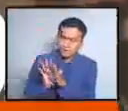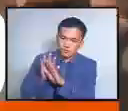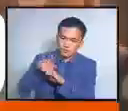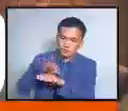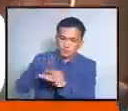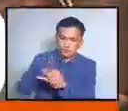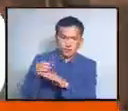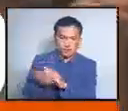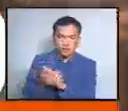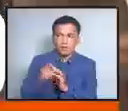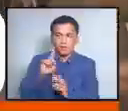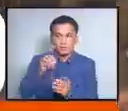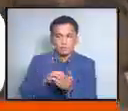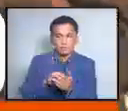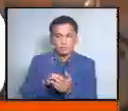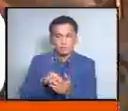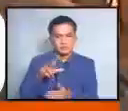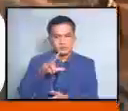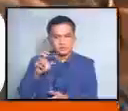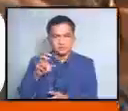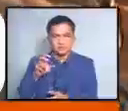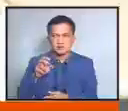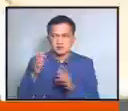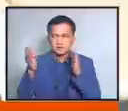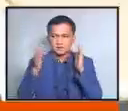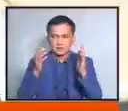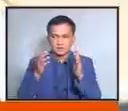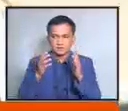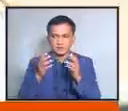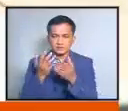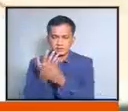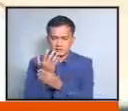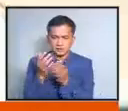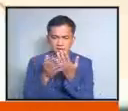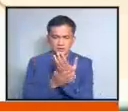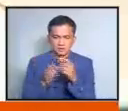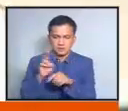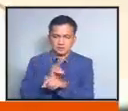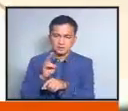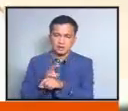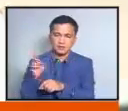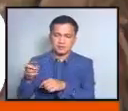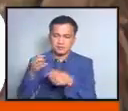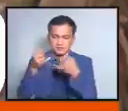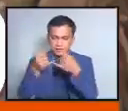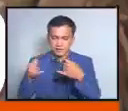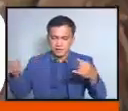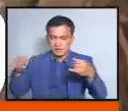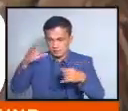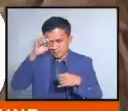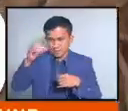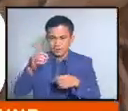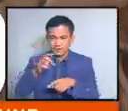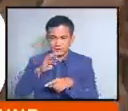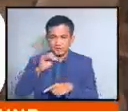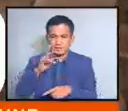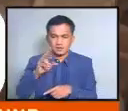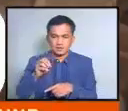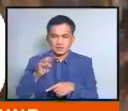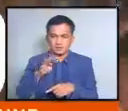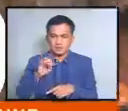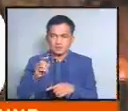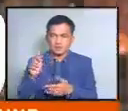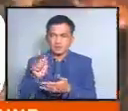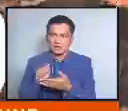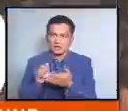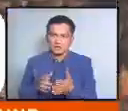ng 1,300 service gloves na ginamit mismo ng mga lineman ng Meralco. Nagbid pa ang artist na si